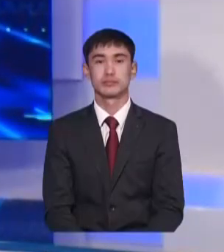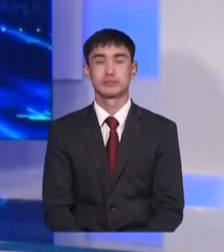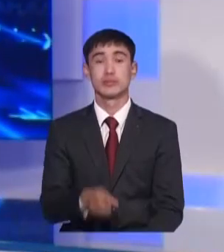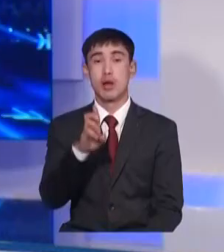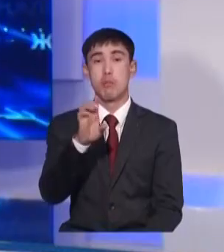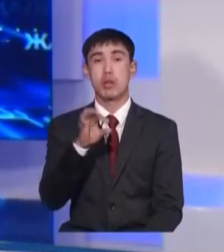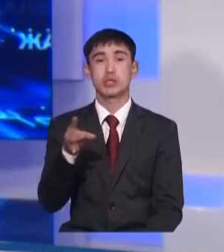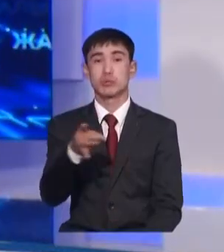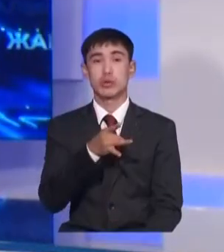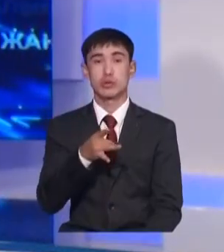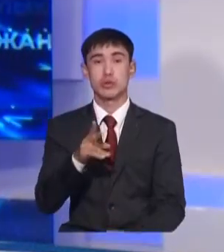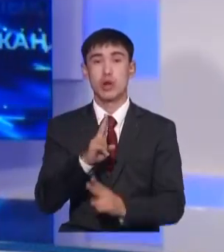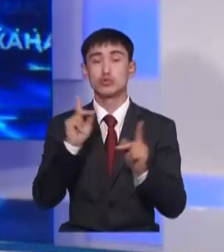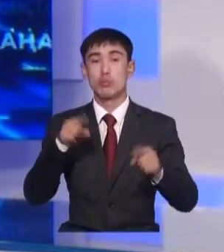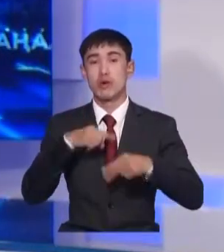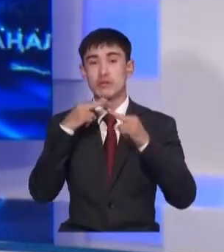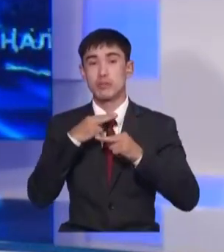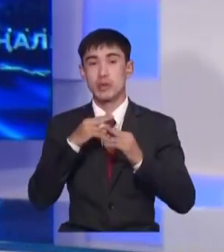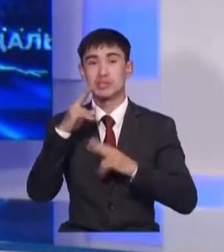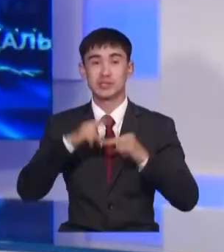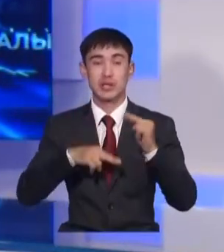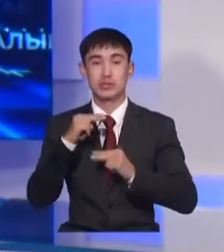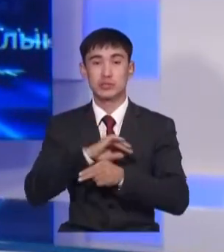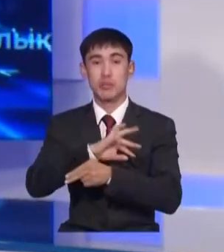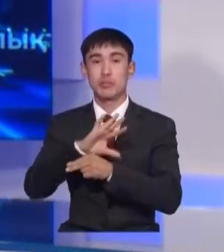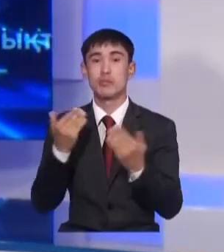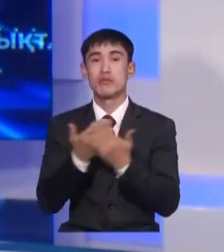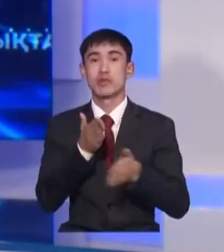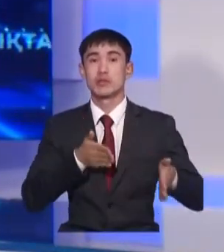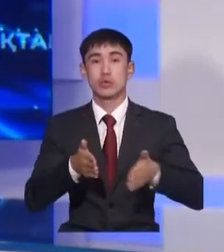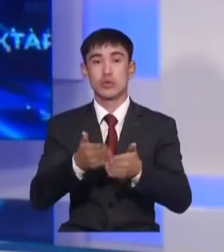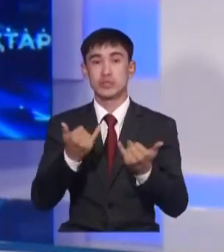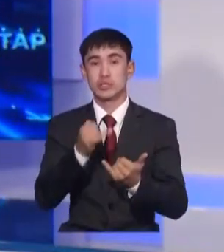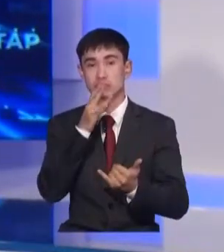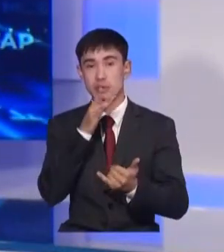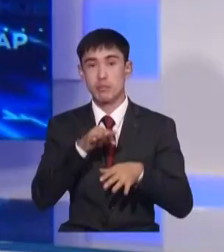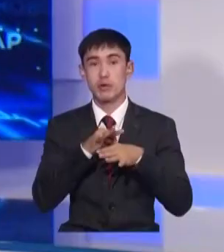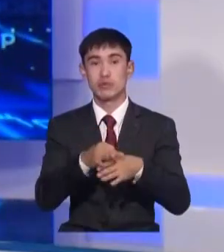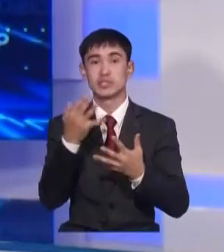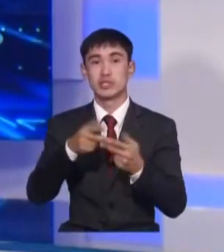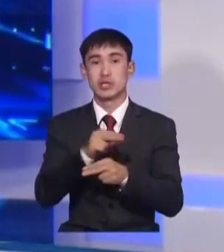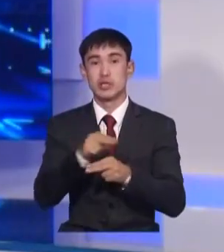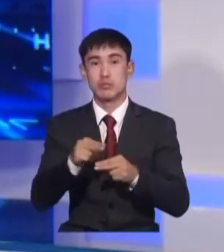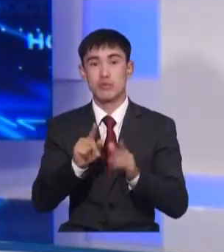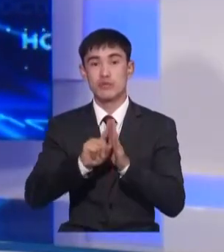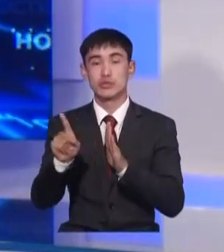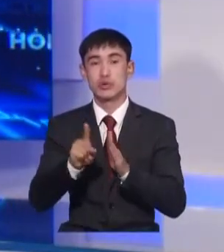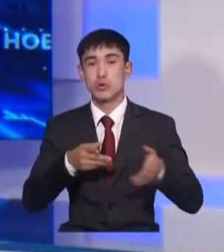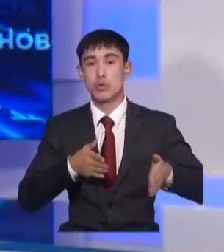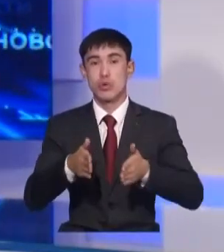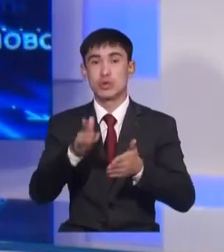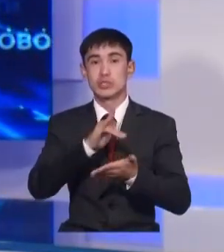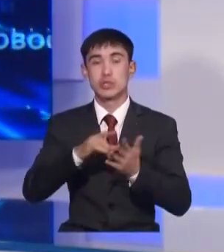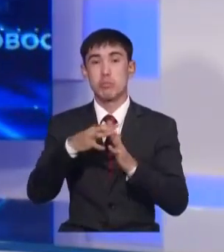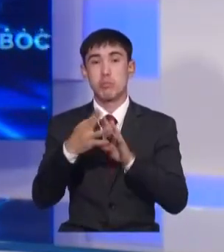В Балхашском районе уделяется особое внимание строительству и обновлению дорог. В настоящее время проводится средний ремонт въездной магистрали в